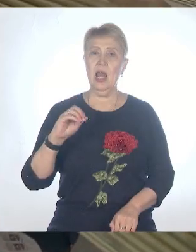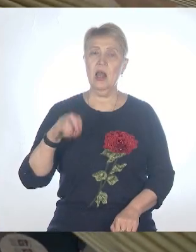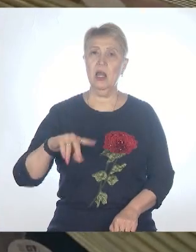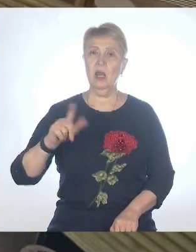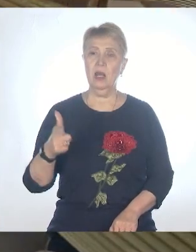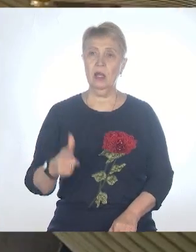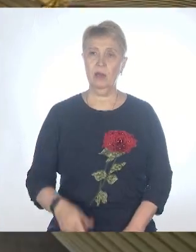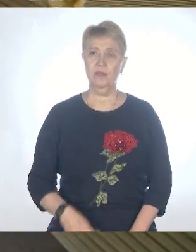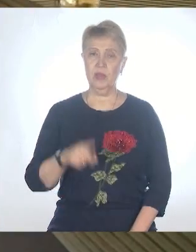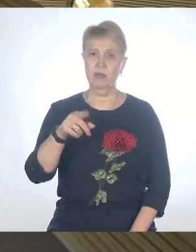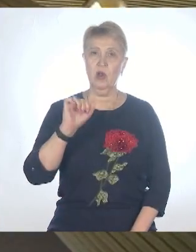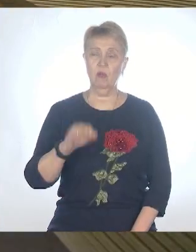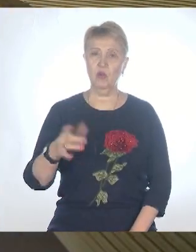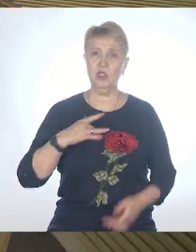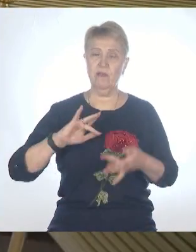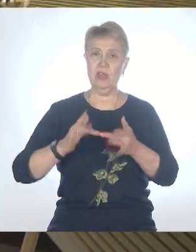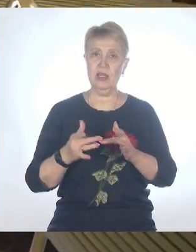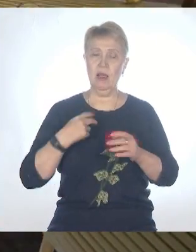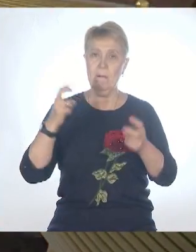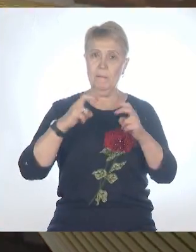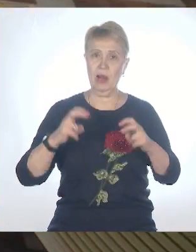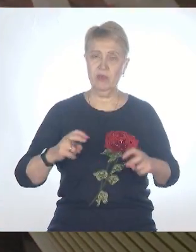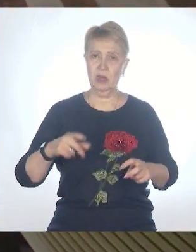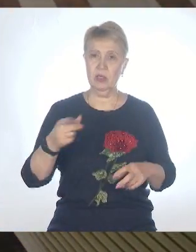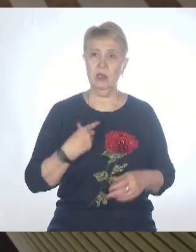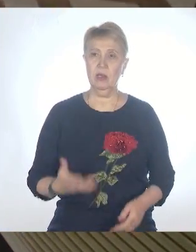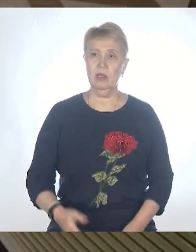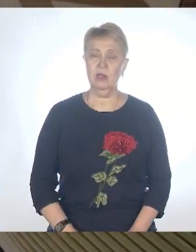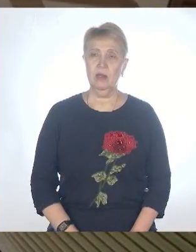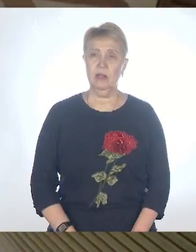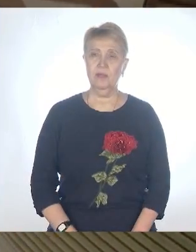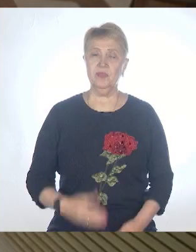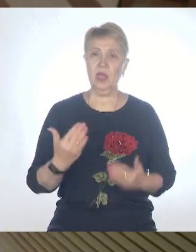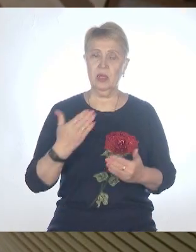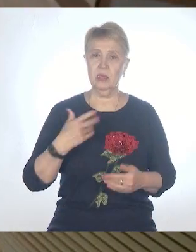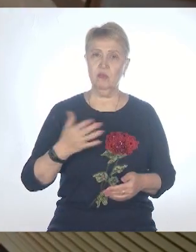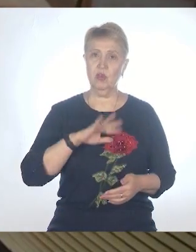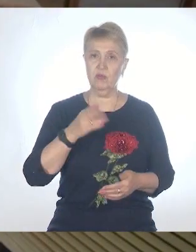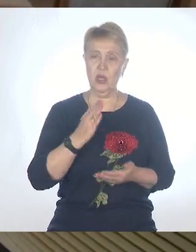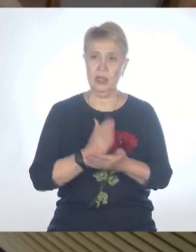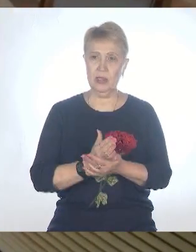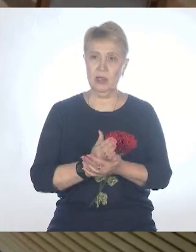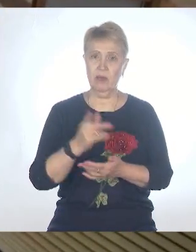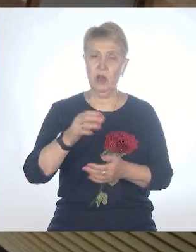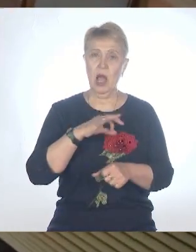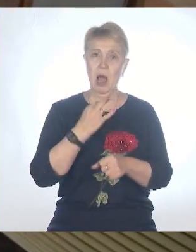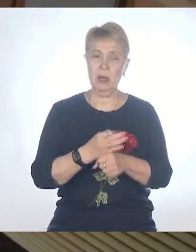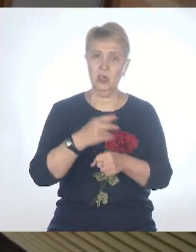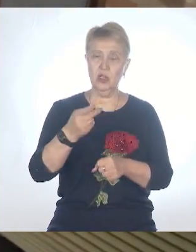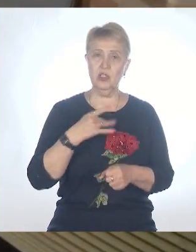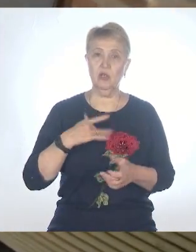отели. Вы можете в интернете проверить в классификаторе отелей, вбить название. Если он подходит, то вы обращаетесь к